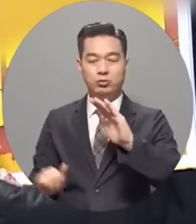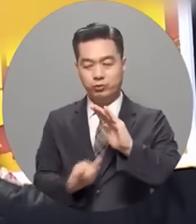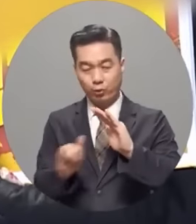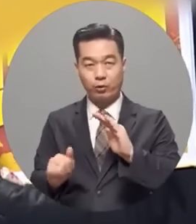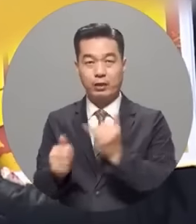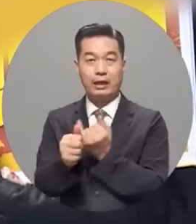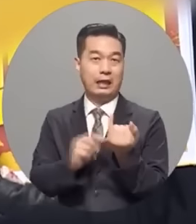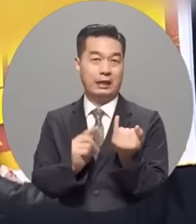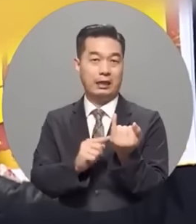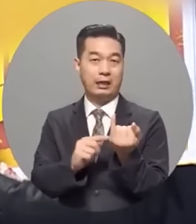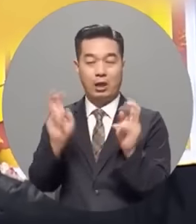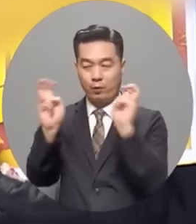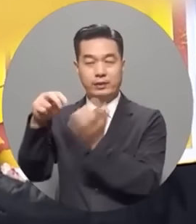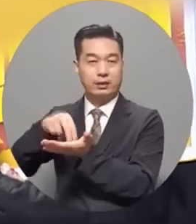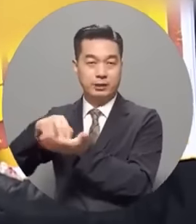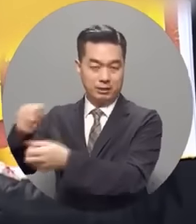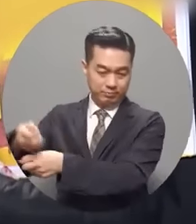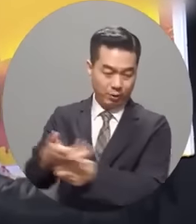회사